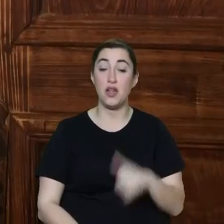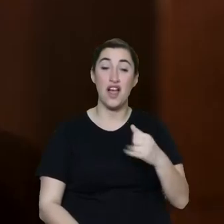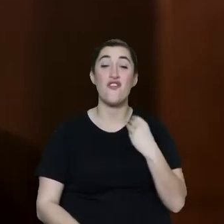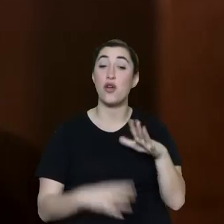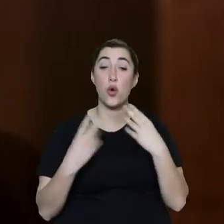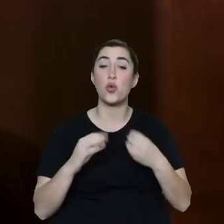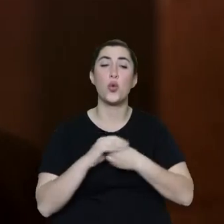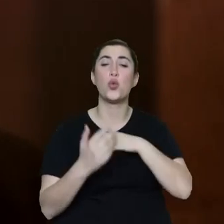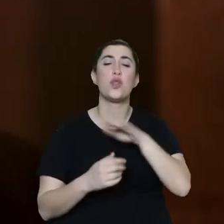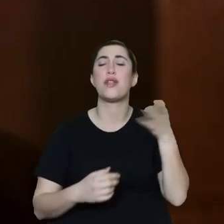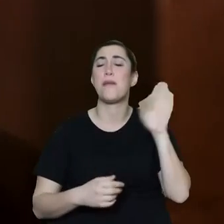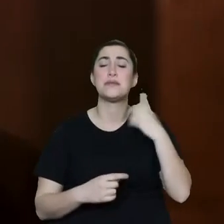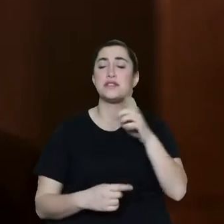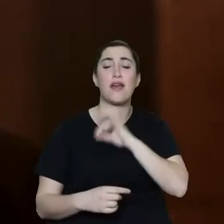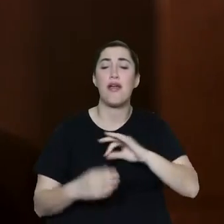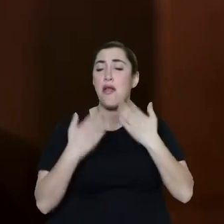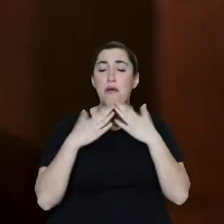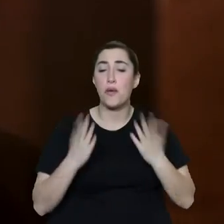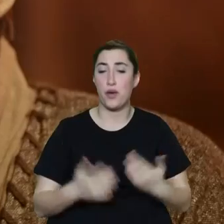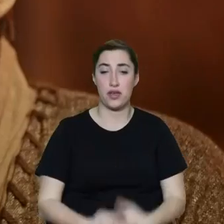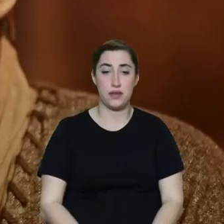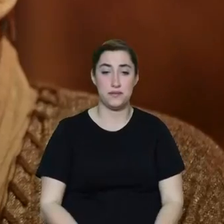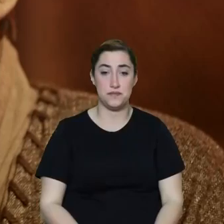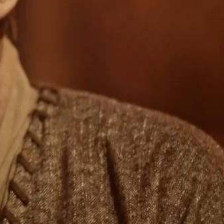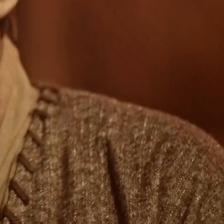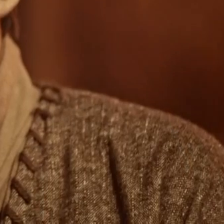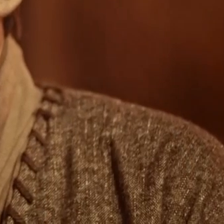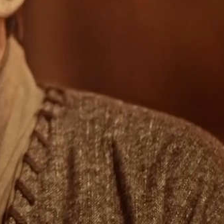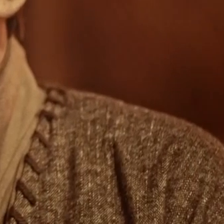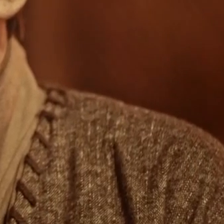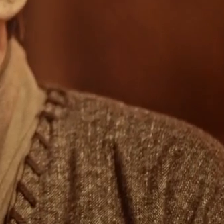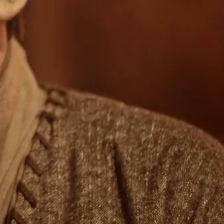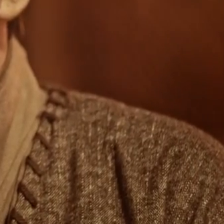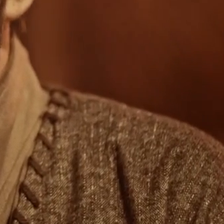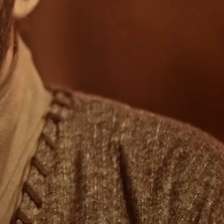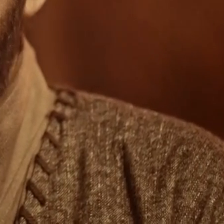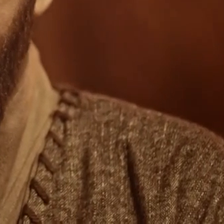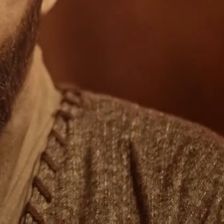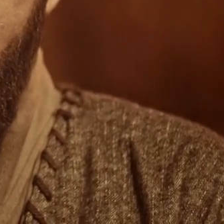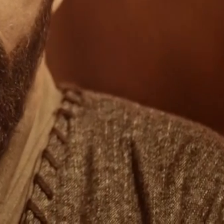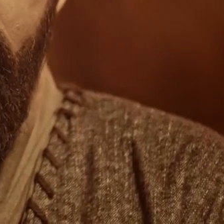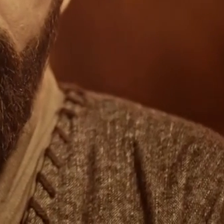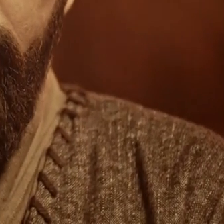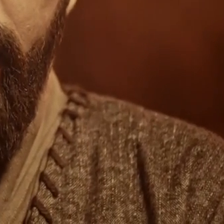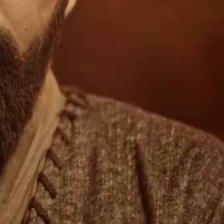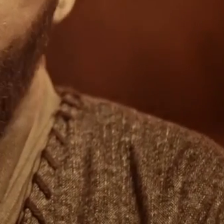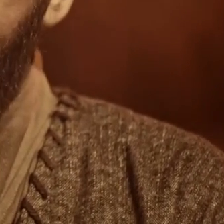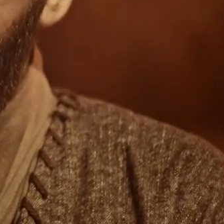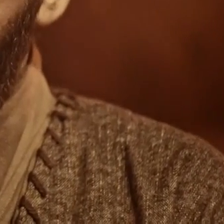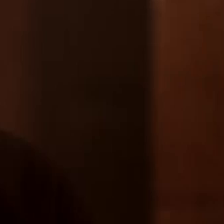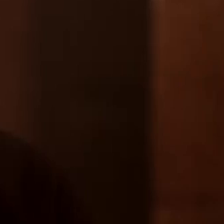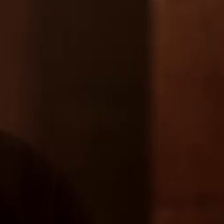Adil olana dünyada başka ne gerek kadı efendi? Yunus reddedilmekten dolayı bozulup ne yapacağını bilemez bir halde öyle